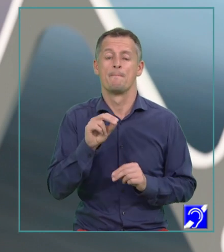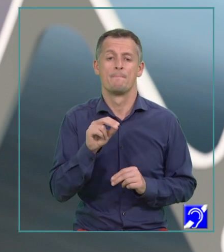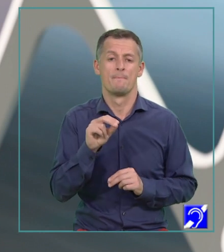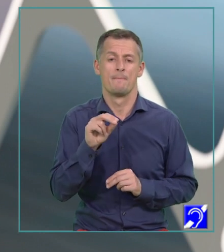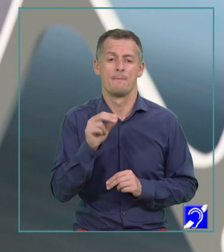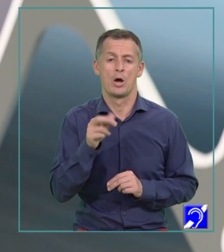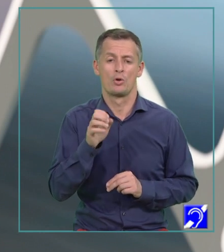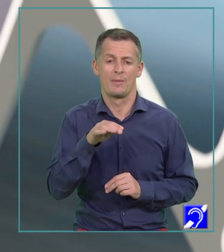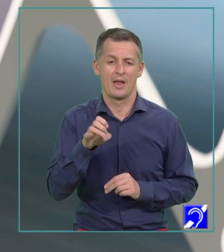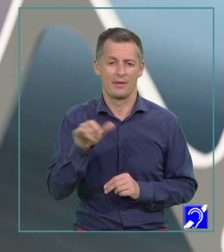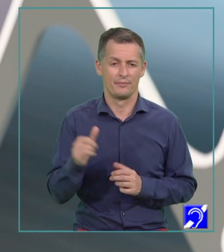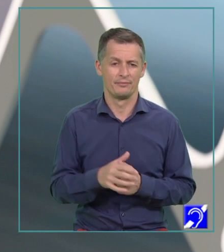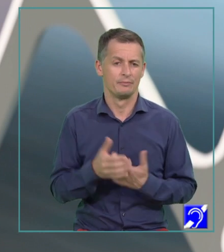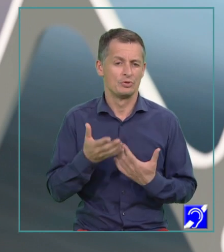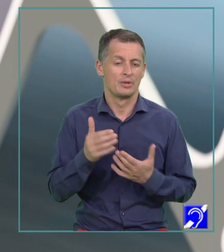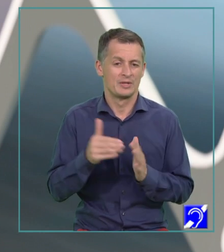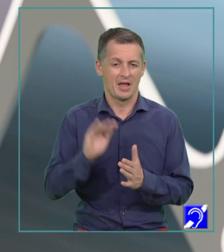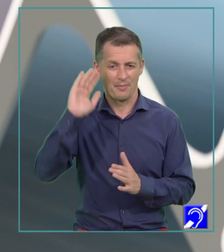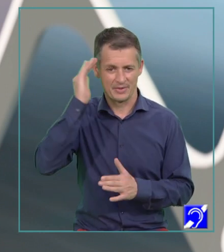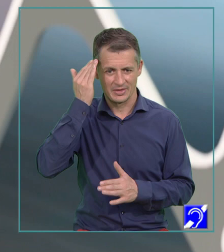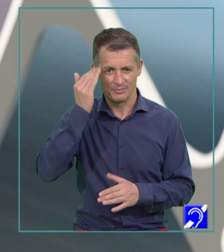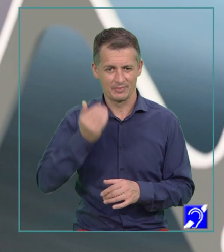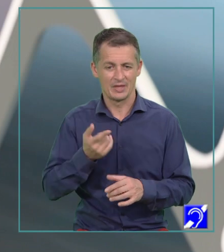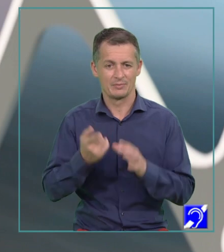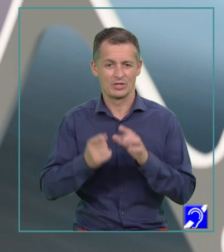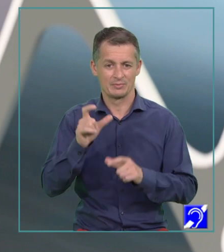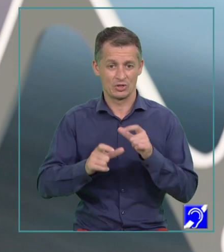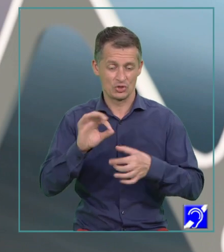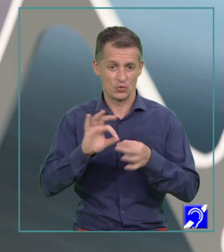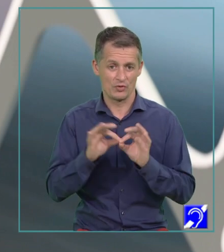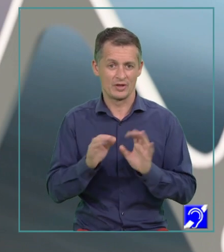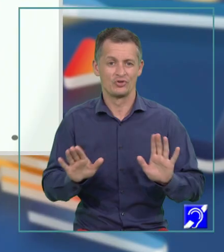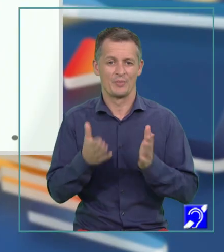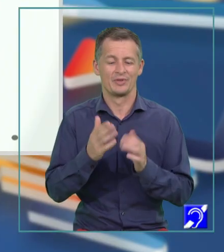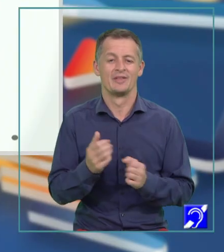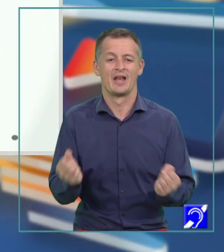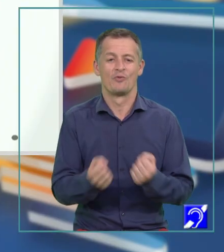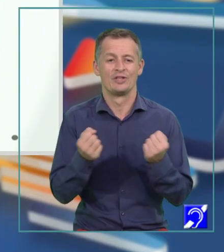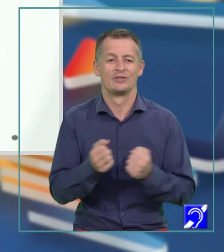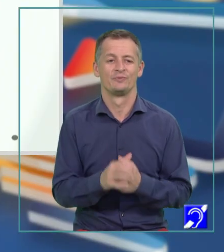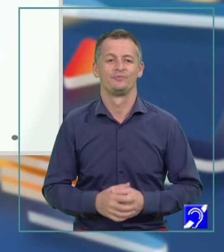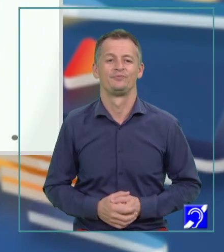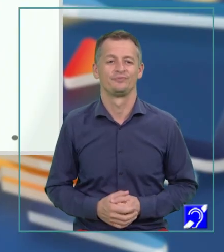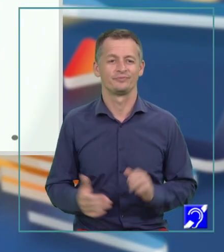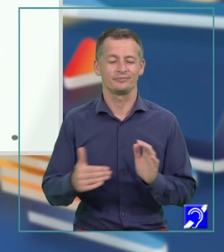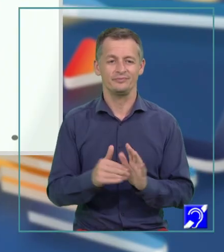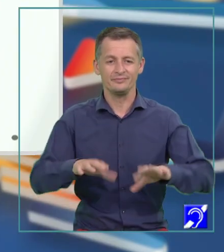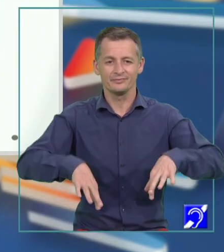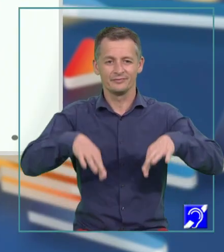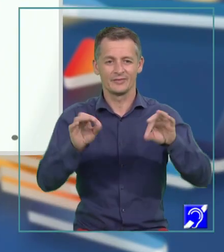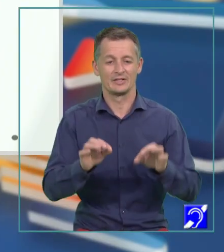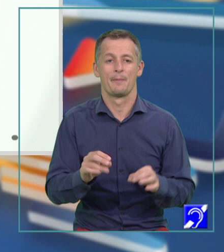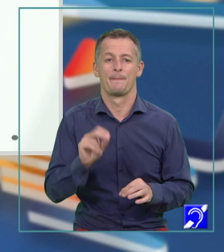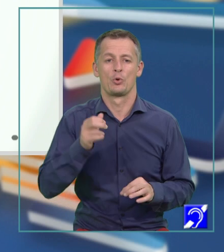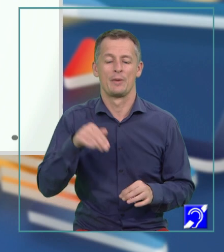să ne amintim despre această noțiune, pornind tot de la un exercițiu. Trebuie să alegem paronimul